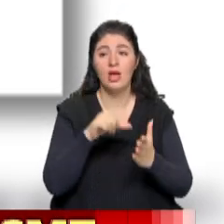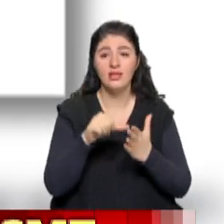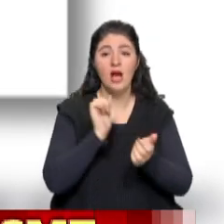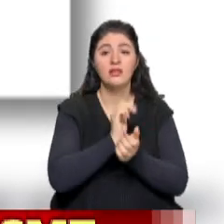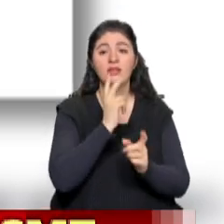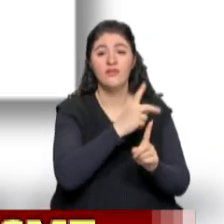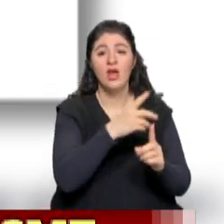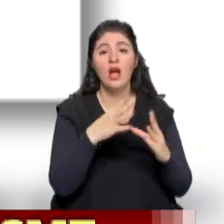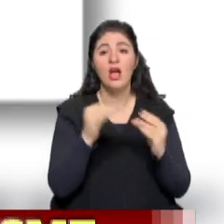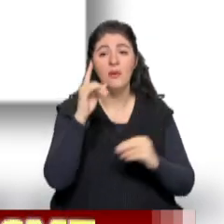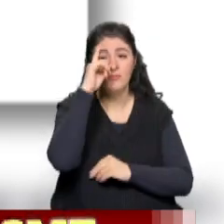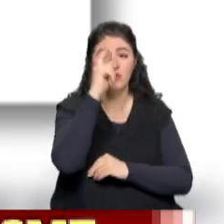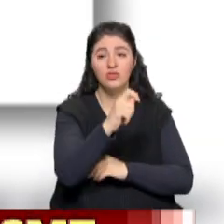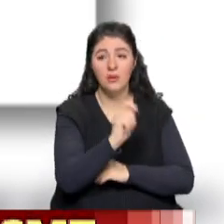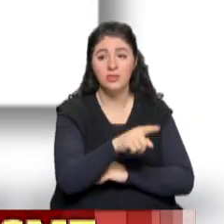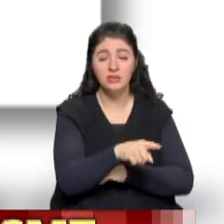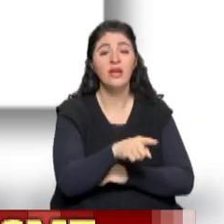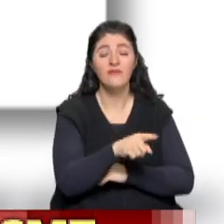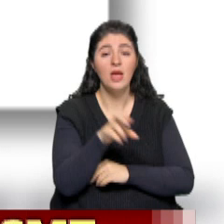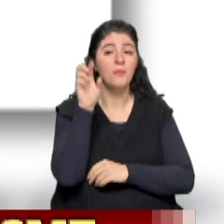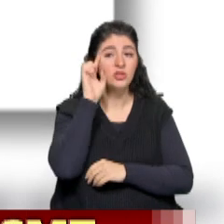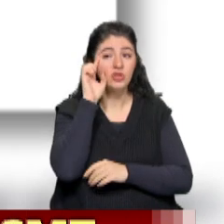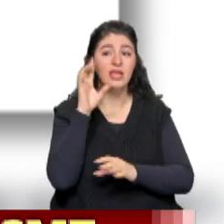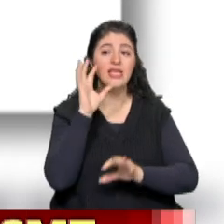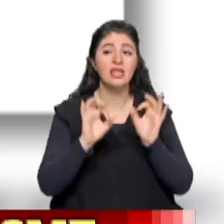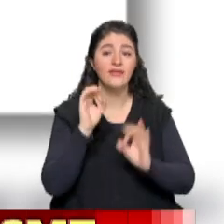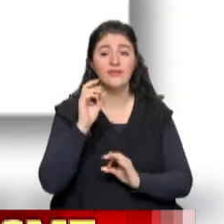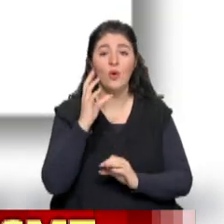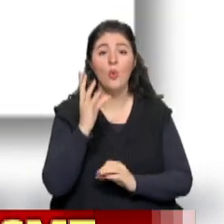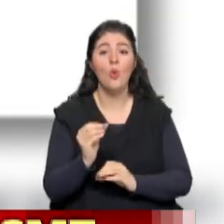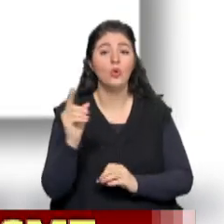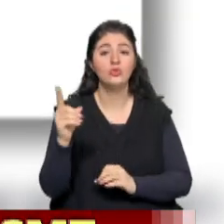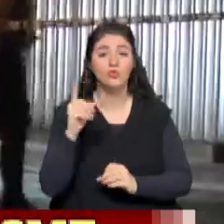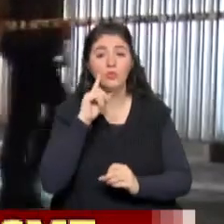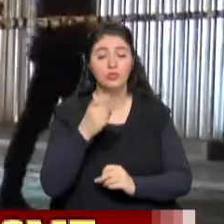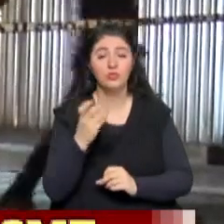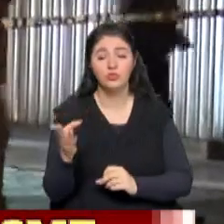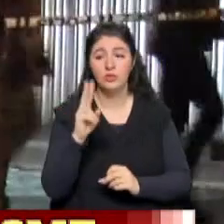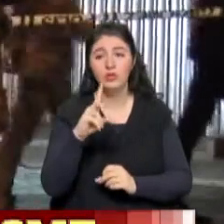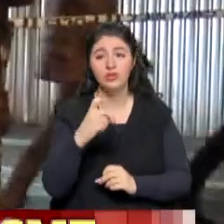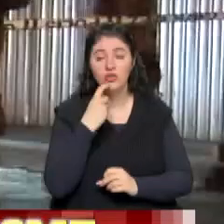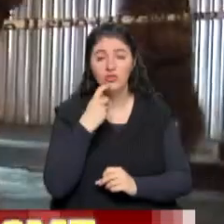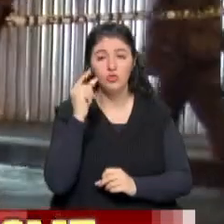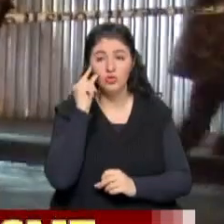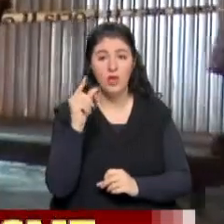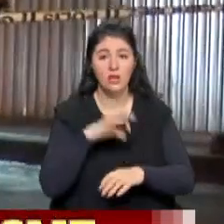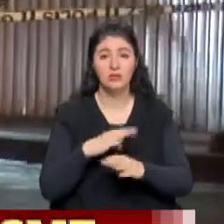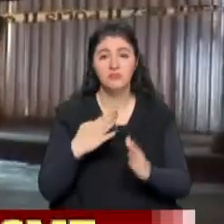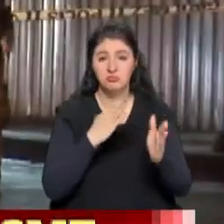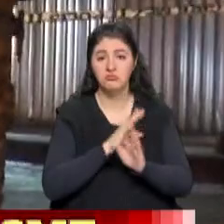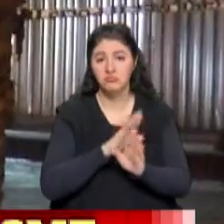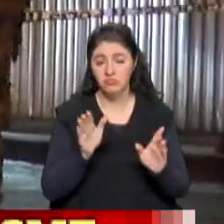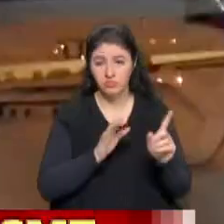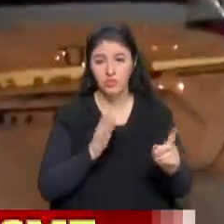Ailesi tarafından kayıp müracaatında bulunulduğu ve Psikolojik tedavi gördüğü tespit edilmiştir 29 yaşındaki şüpheli hastaneye